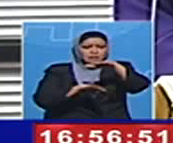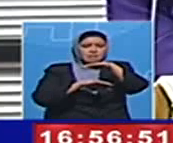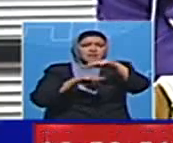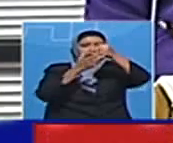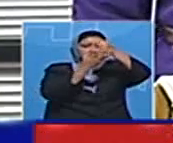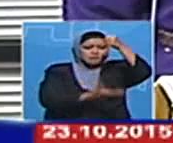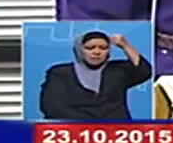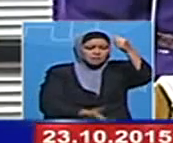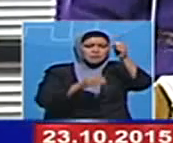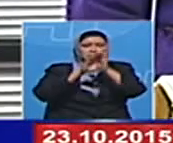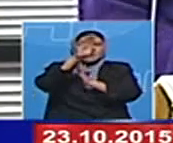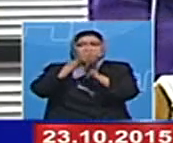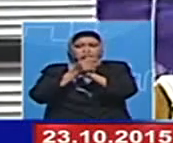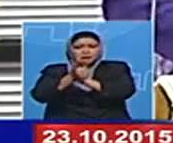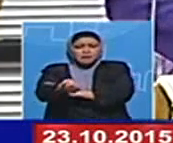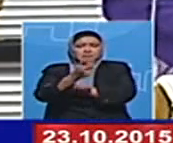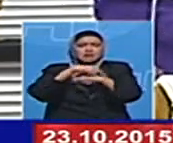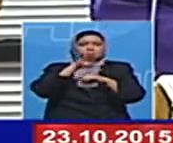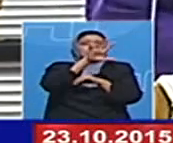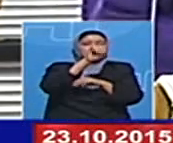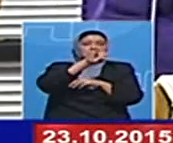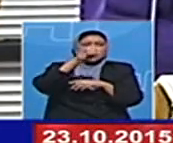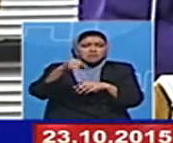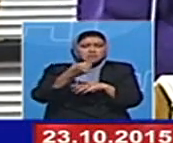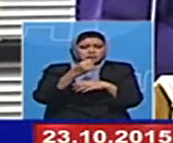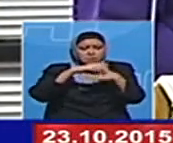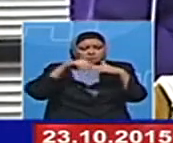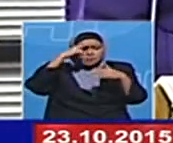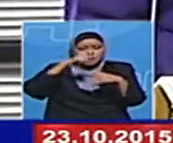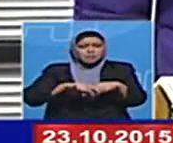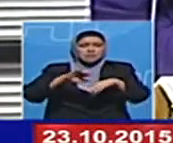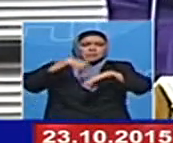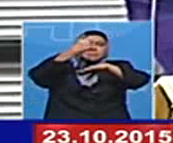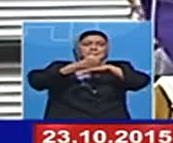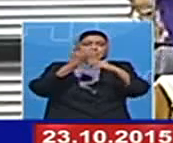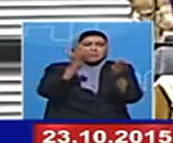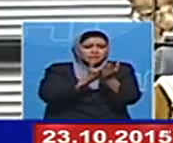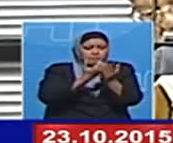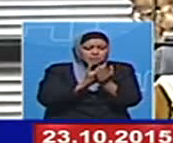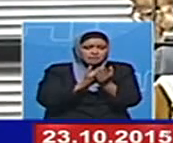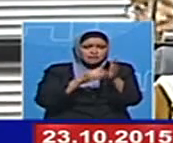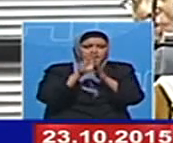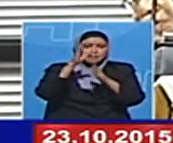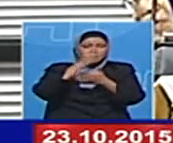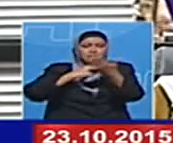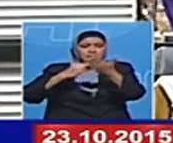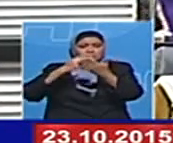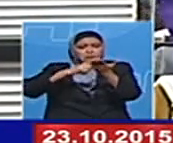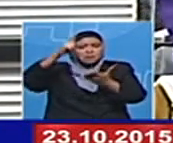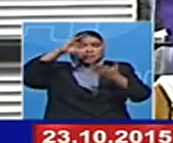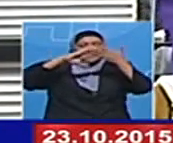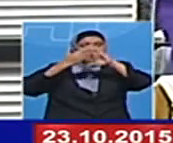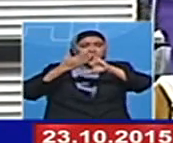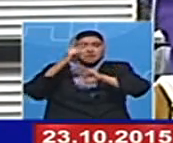kemahiran dan ketiga rm80 juta untuk penubuhan Akademi pelancongan di kolej komuniti Kota Kinabalu kolej